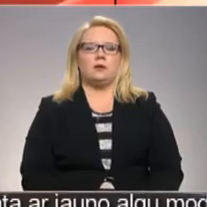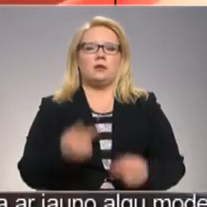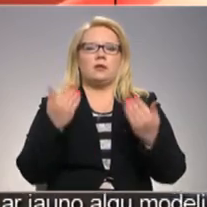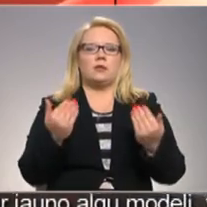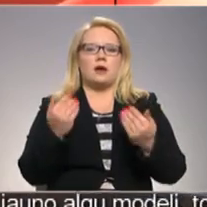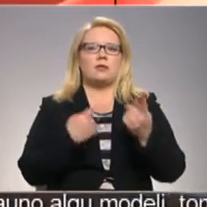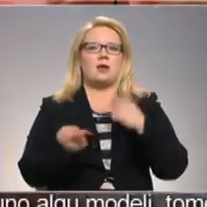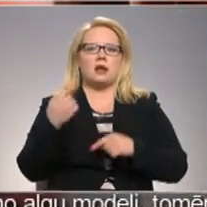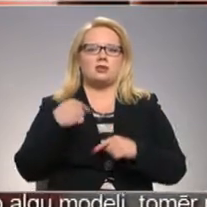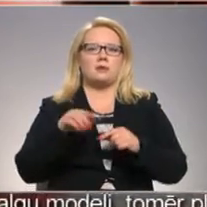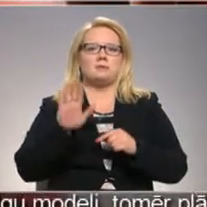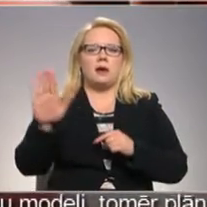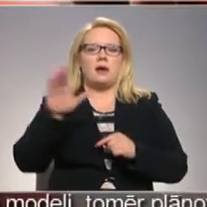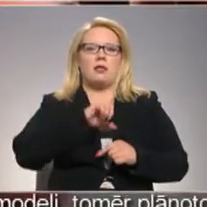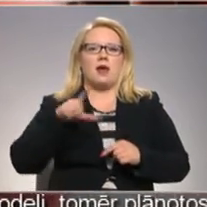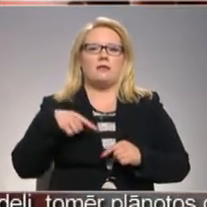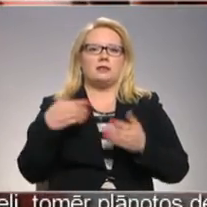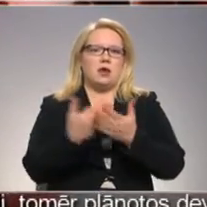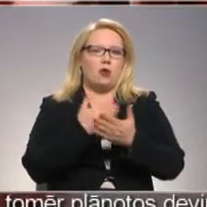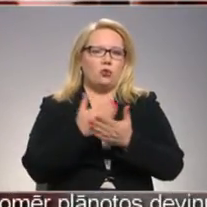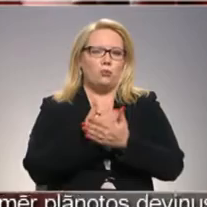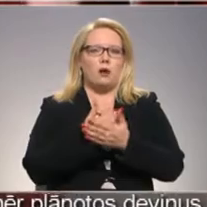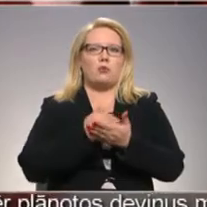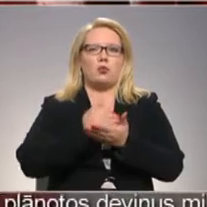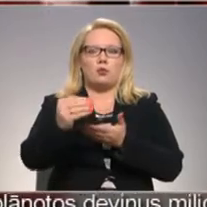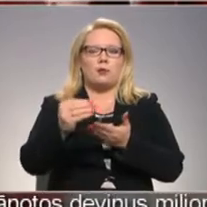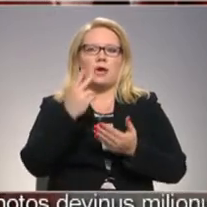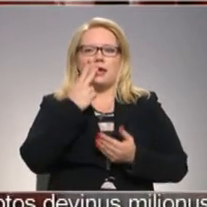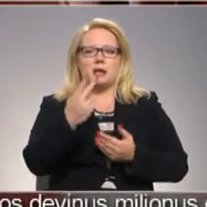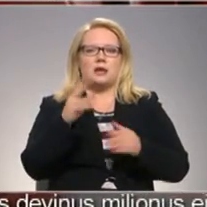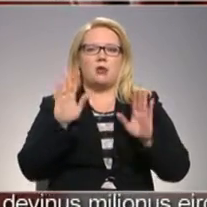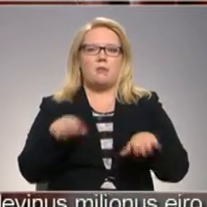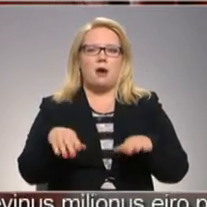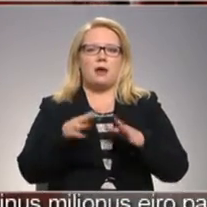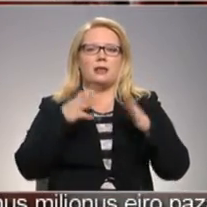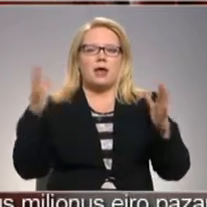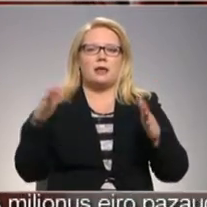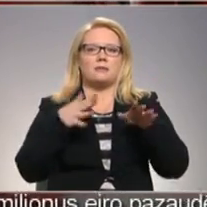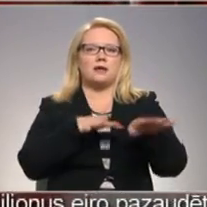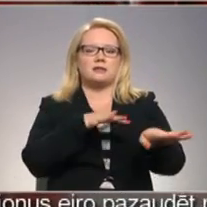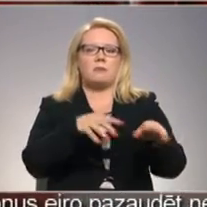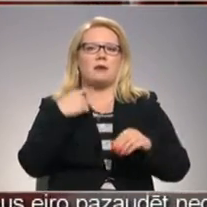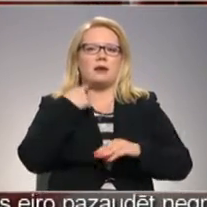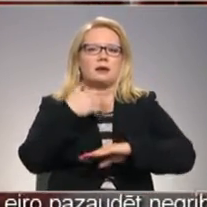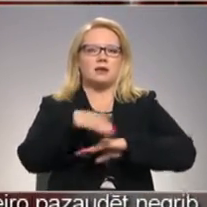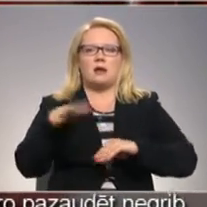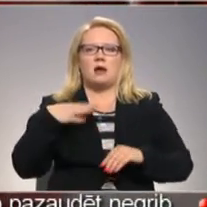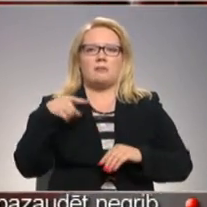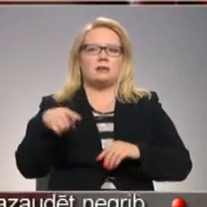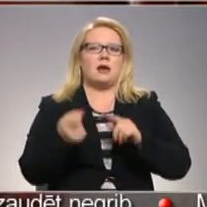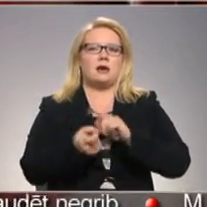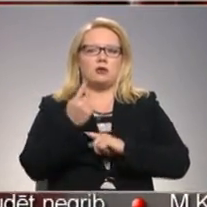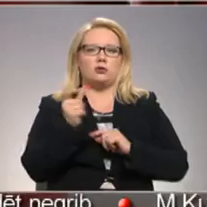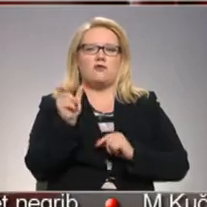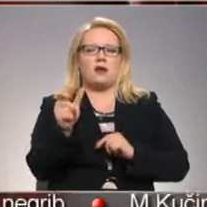Un tad gan atgriežamies atpakaļ pie Latvijas aktualitātēm un turpinām ieskatu par lielajiem sastrēgumiem Rīgas ielās un kāpēc tie ir radušies